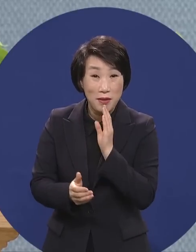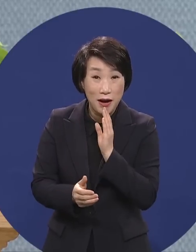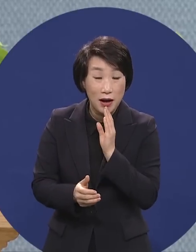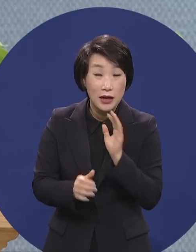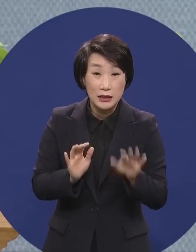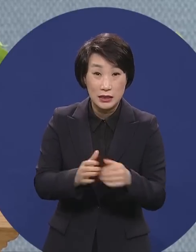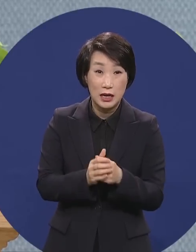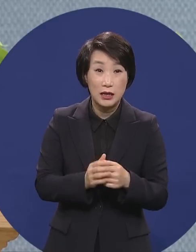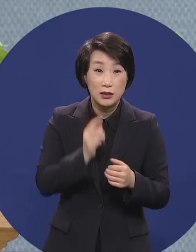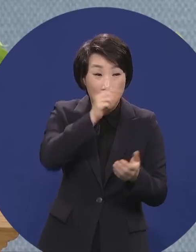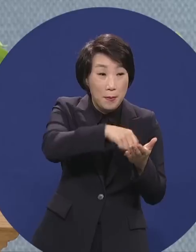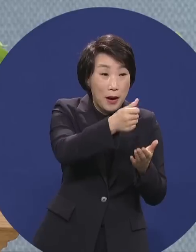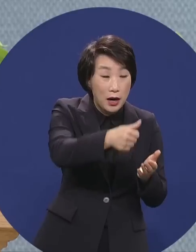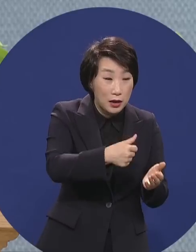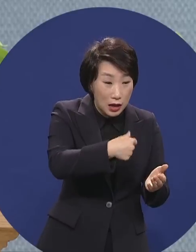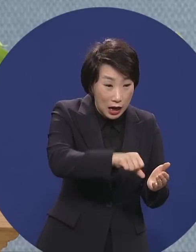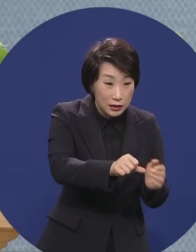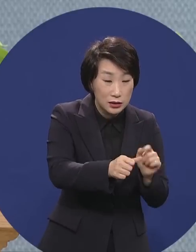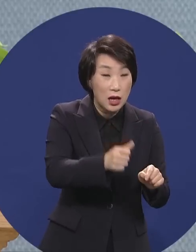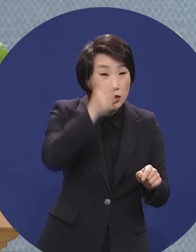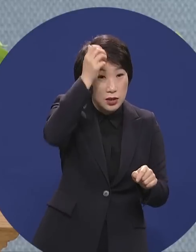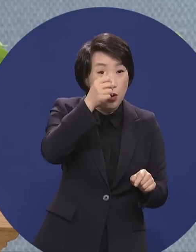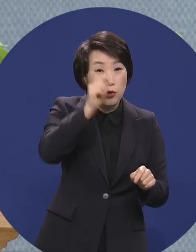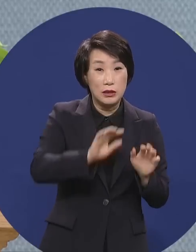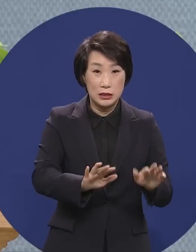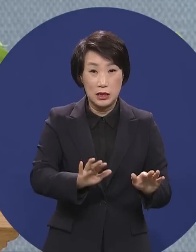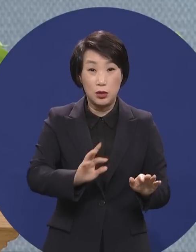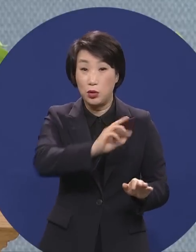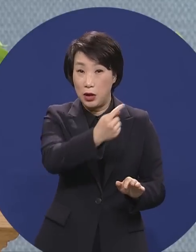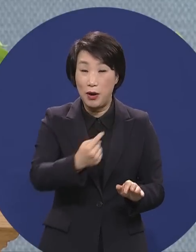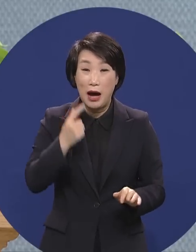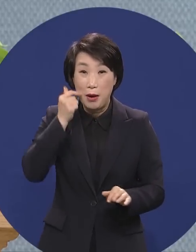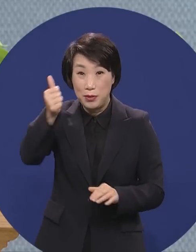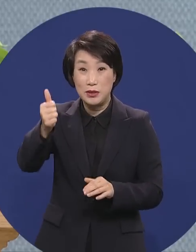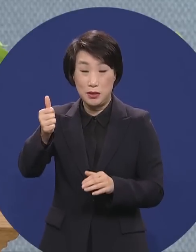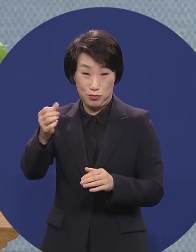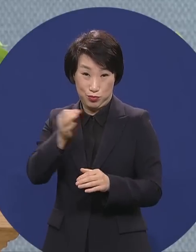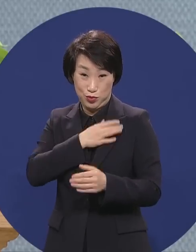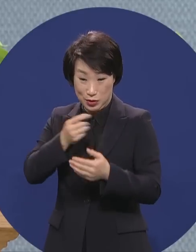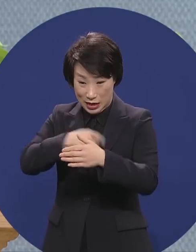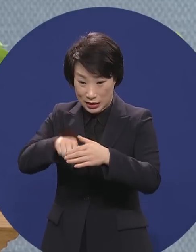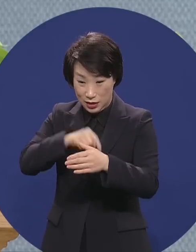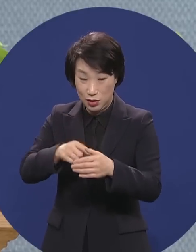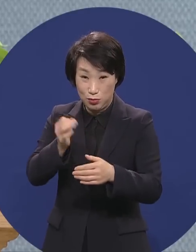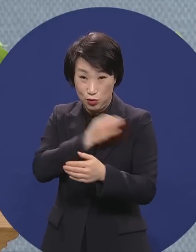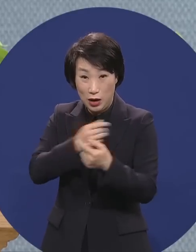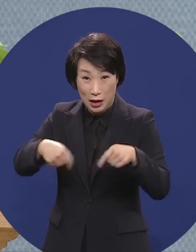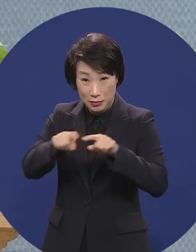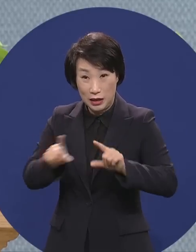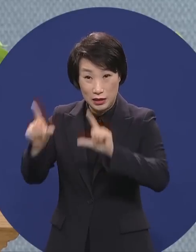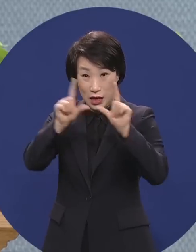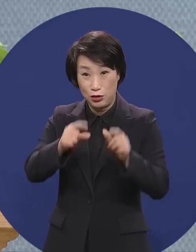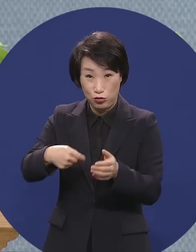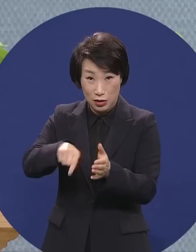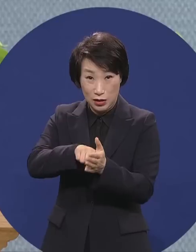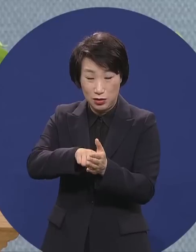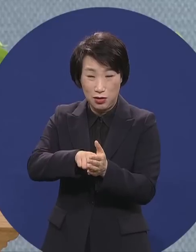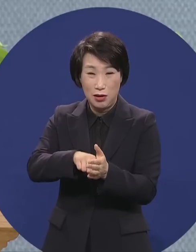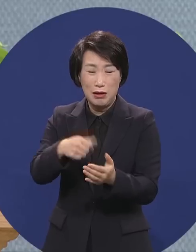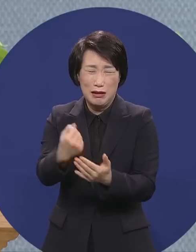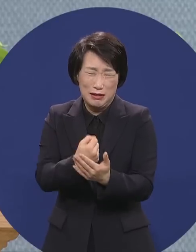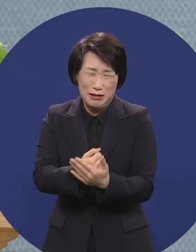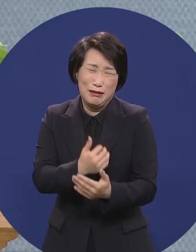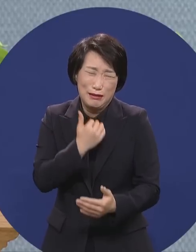탕자의 영혼을 아버지의 부유 안에서 부유와 함께 살게 하기 위해서 그토록